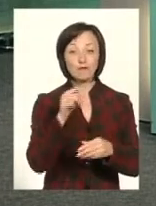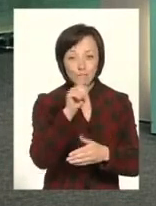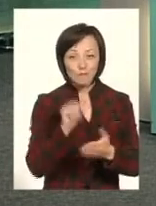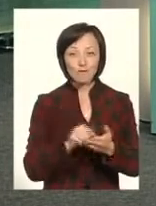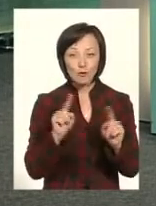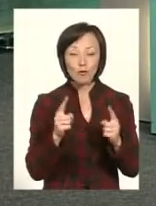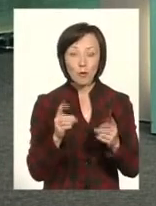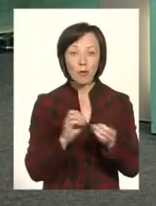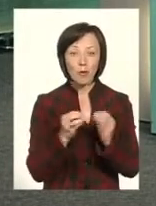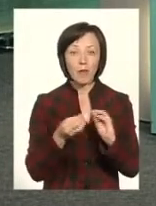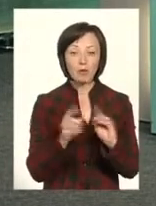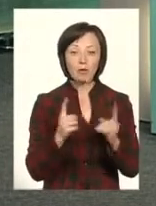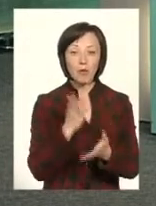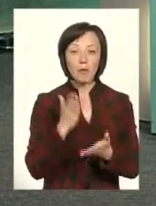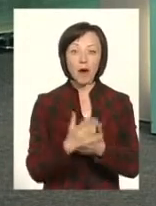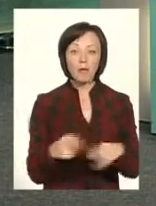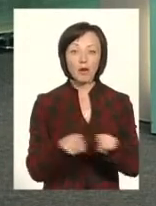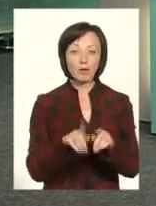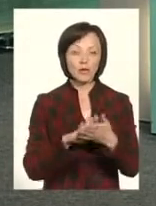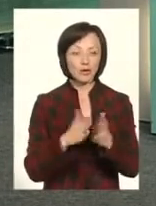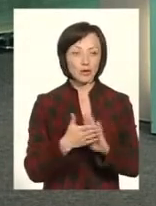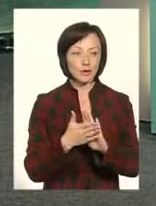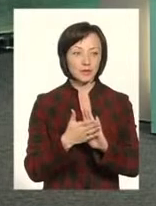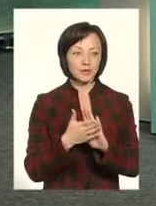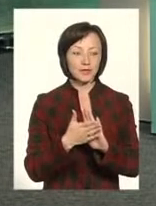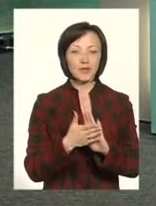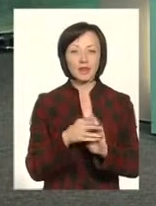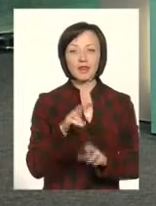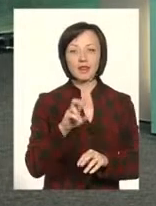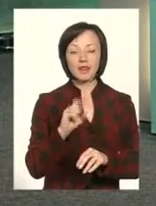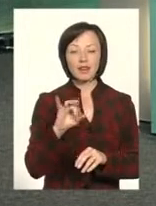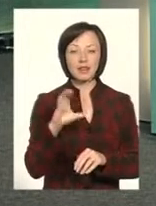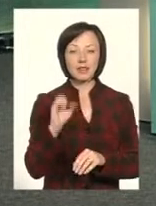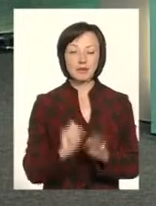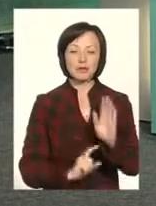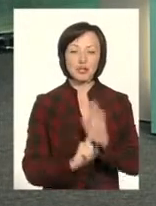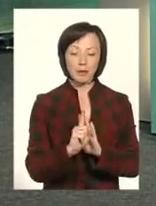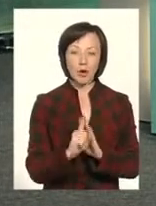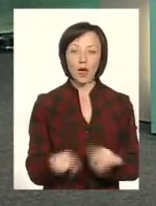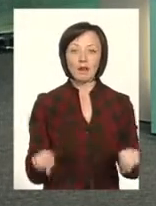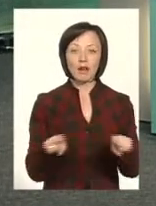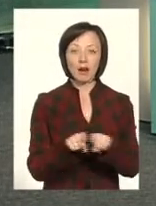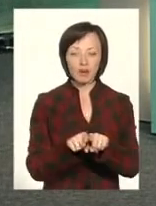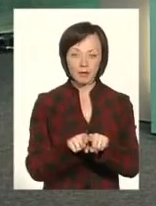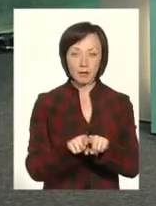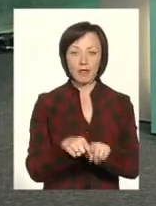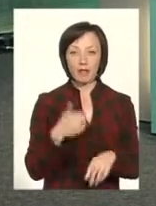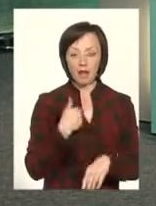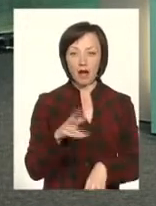чому проблема? Чому ми маємо таку ситуацію? Так? Пані Лариса, напевно, почнемо. Я рахую,